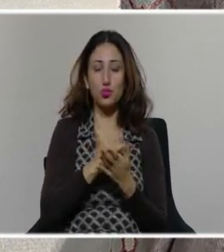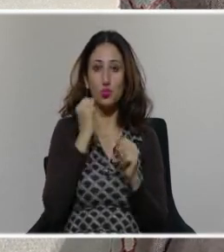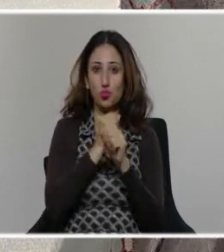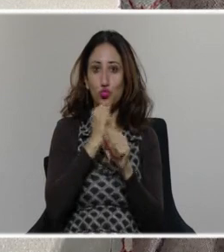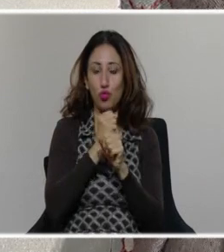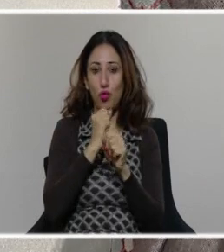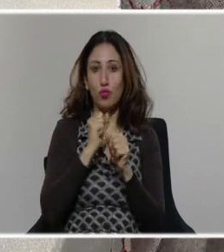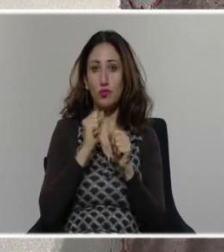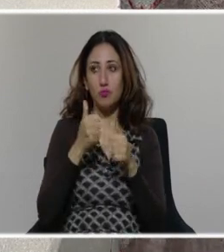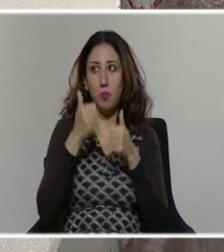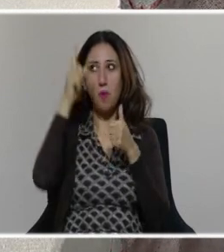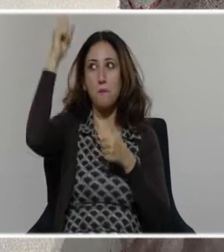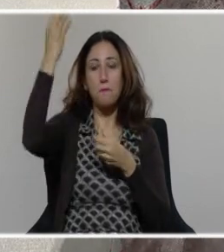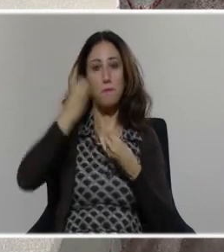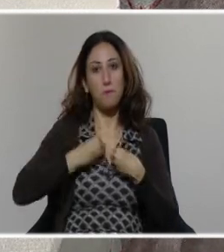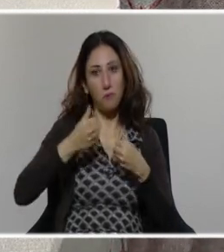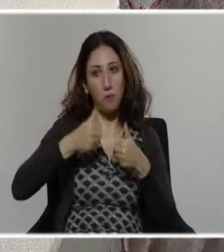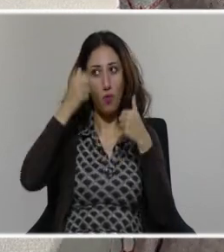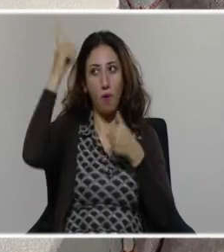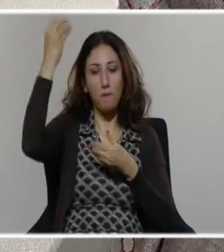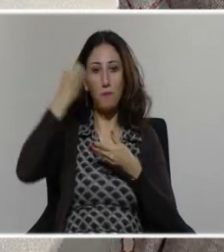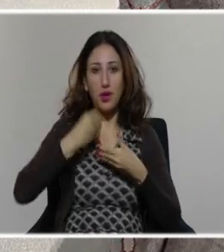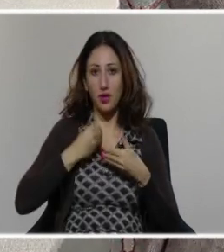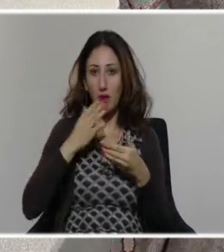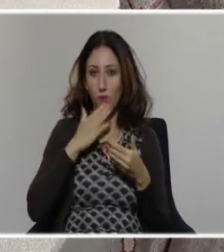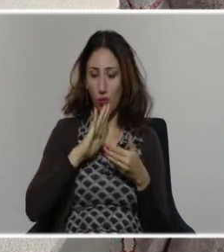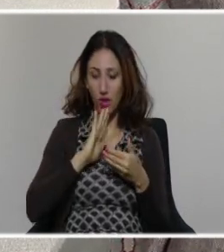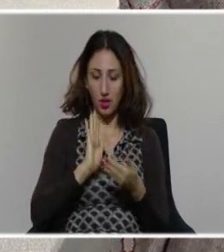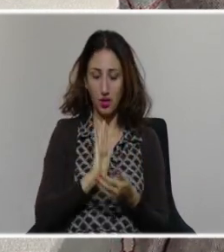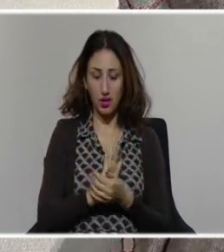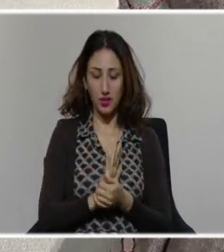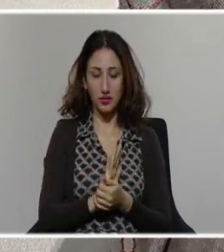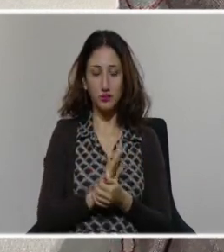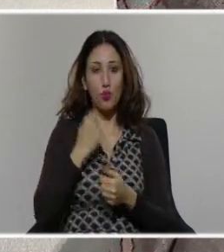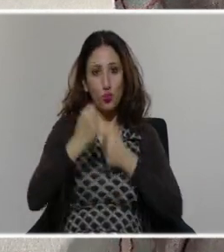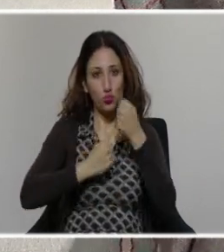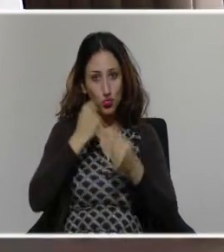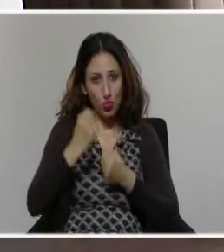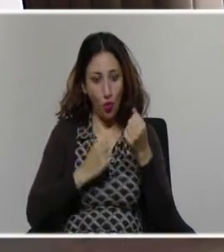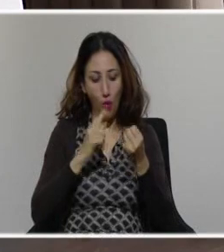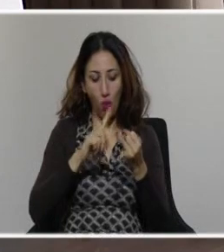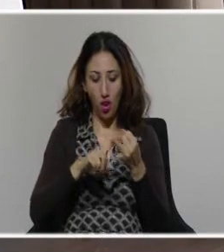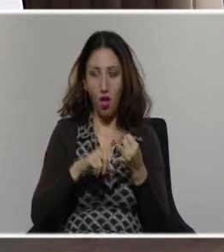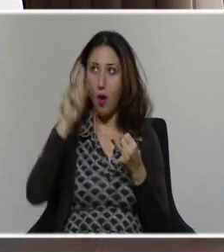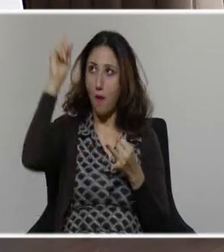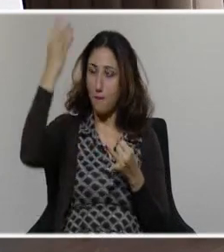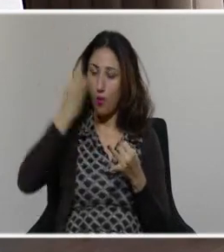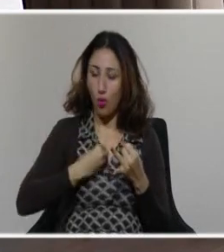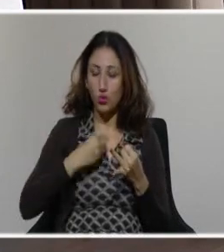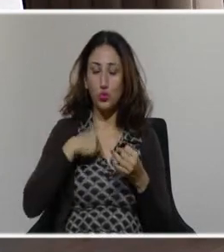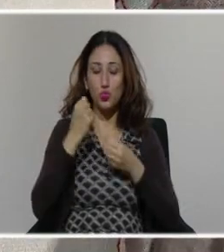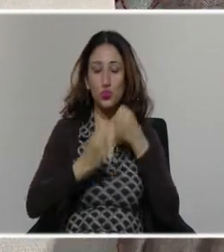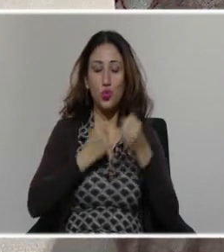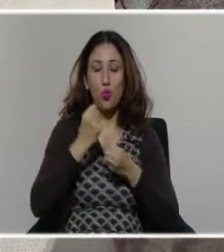طبعا النجاح من عند الله سبحانه وتعالى. ف والاجتهاد برضه والاجتهاد وشغلك فالحمد